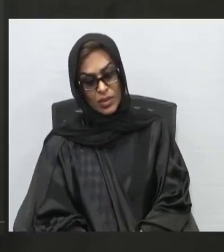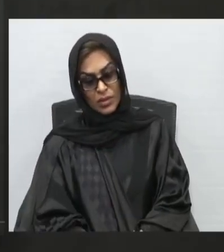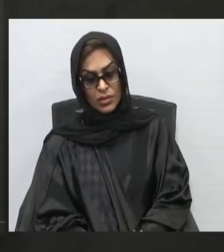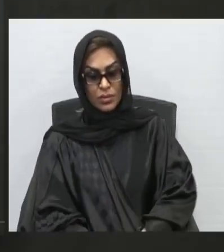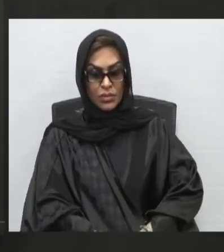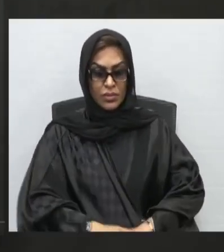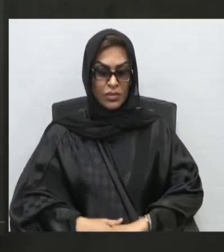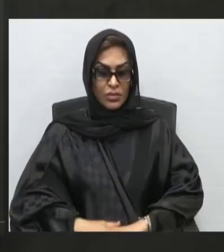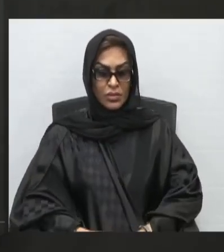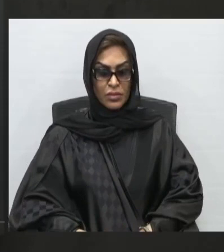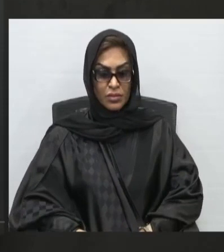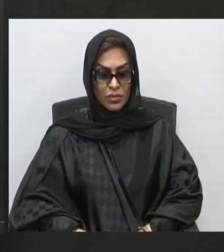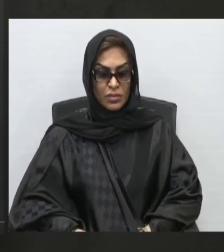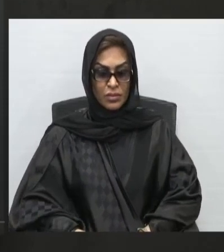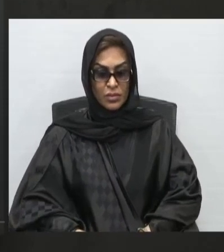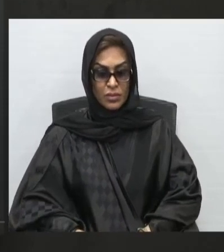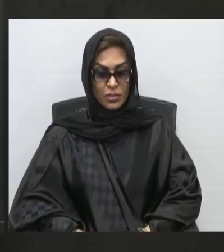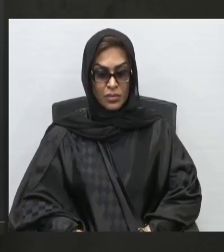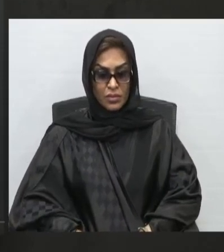وتاثيراتها السلبيه